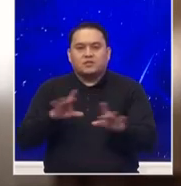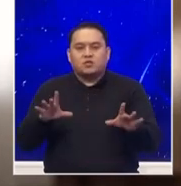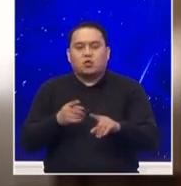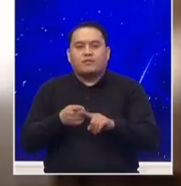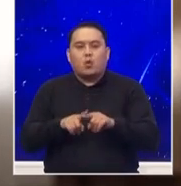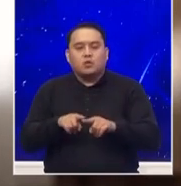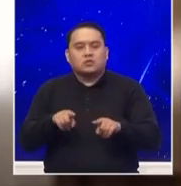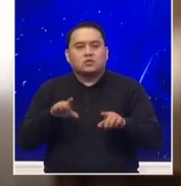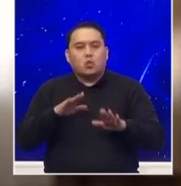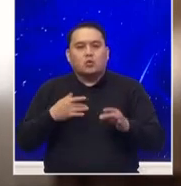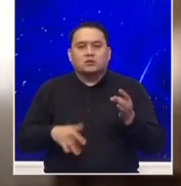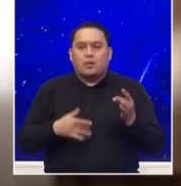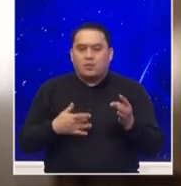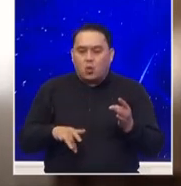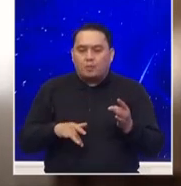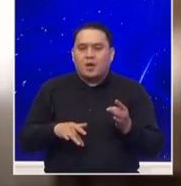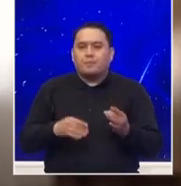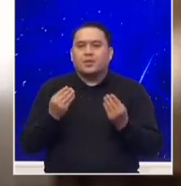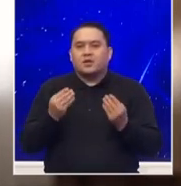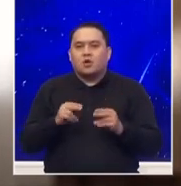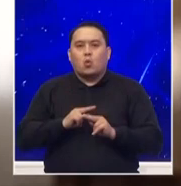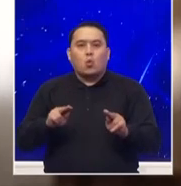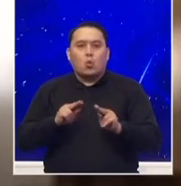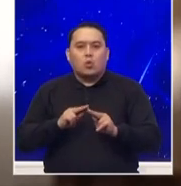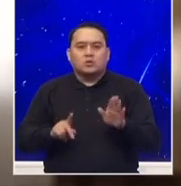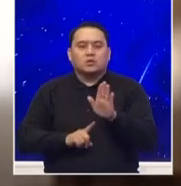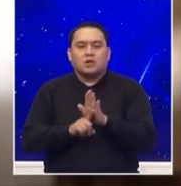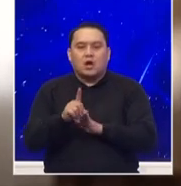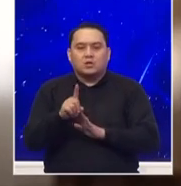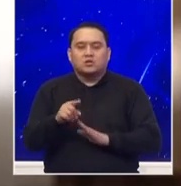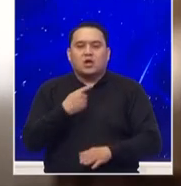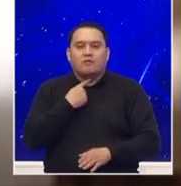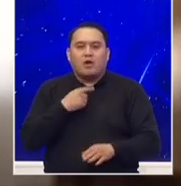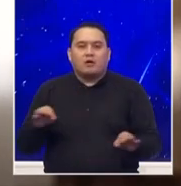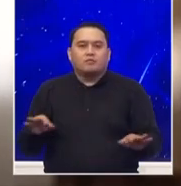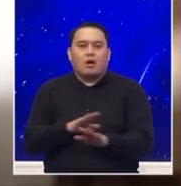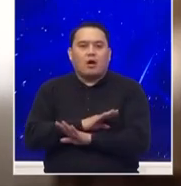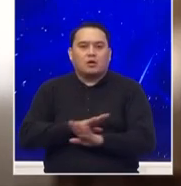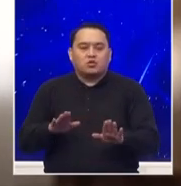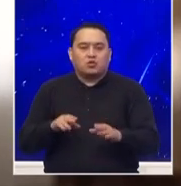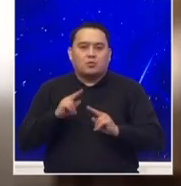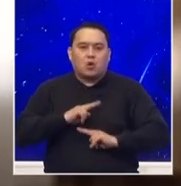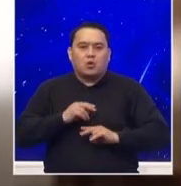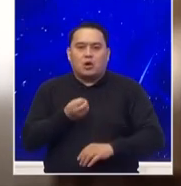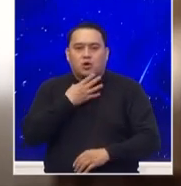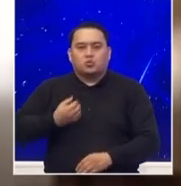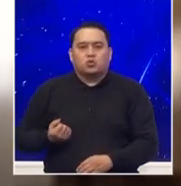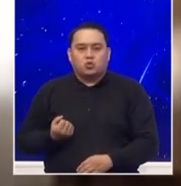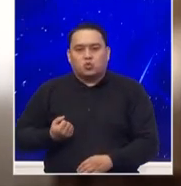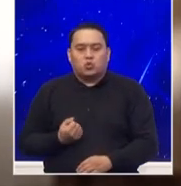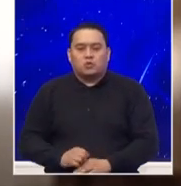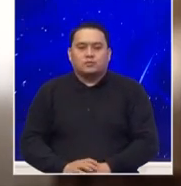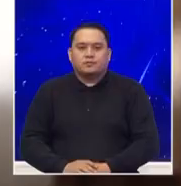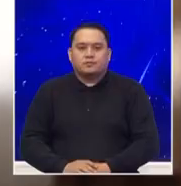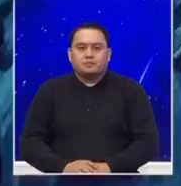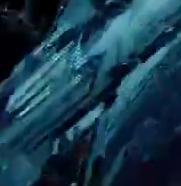этого, он не только исполнитель, но еще и прекрасный учитель для начинающих вокалистов. Отличный коллега и просто хороший друг для каждого